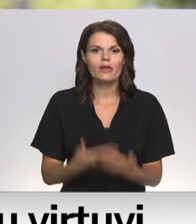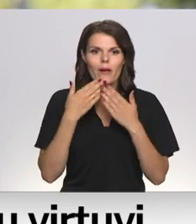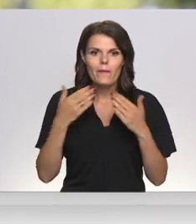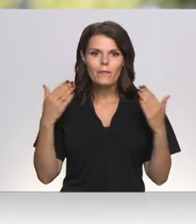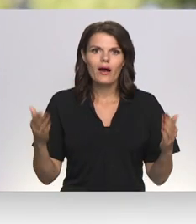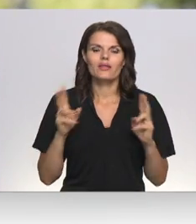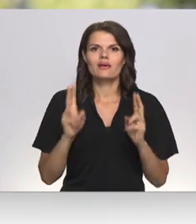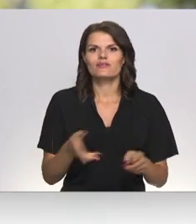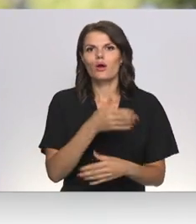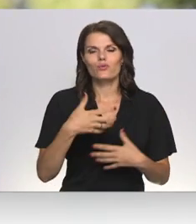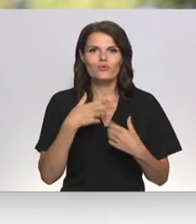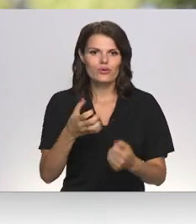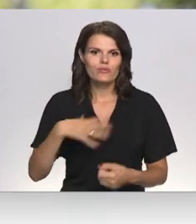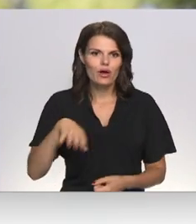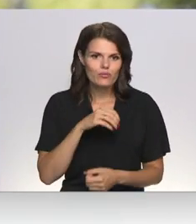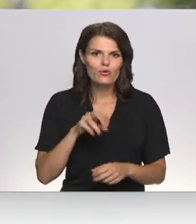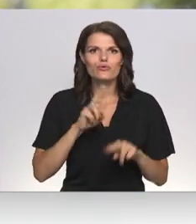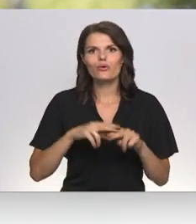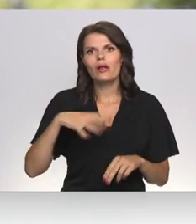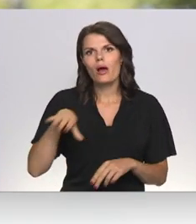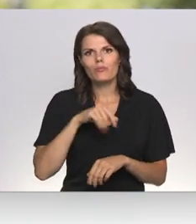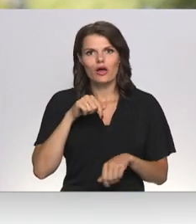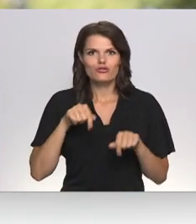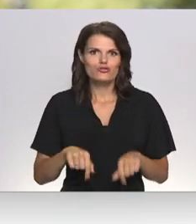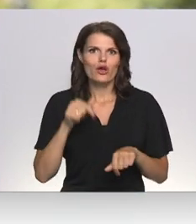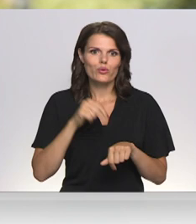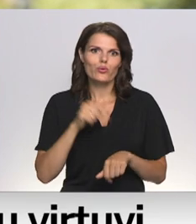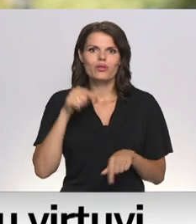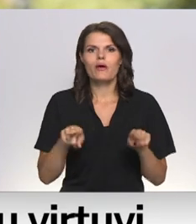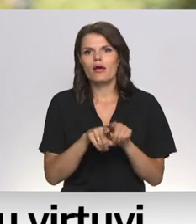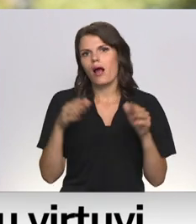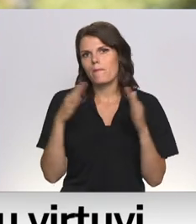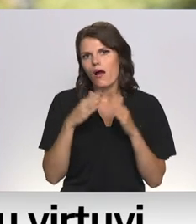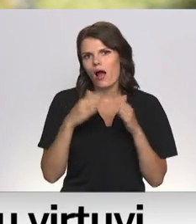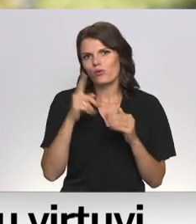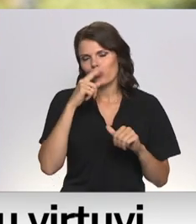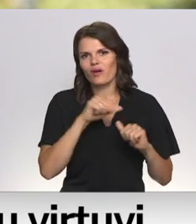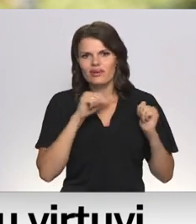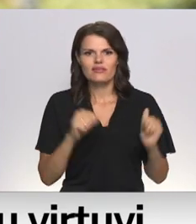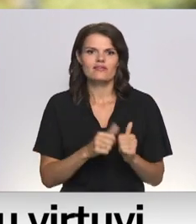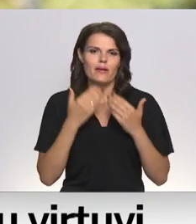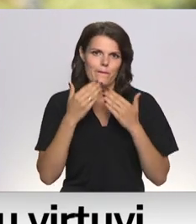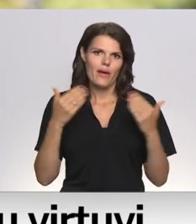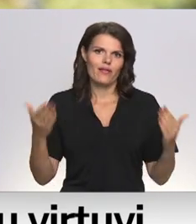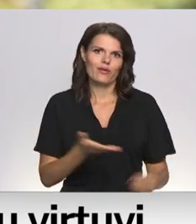Paldies, ka jūs mūs uzņēmāt, un mēs te jūtamies kā mājās. No visas sirds paldies jums!